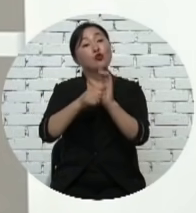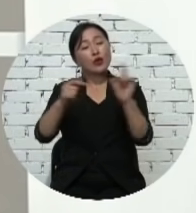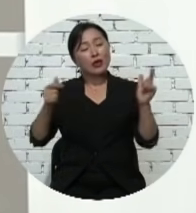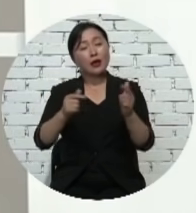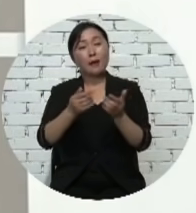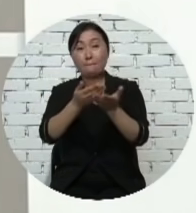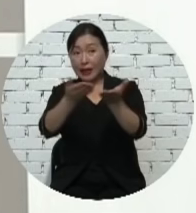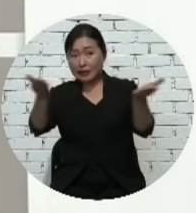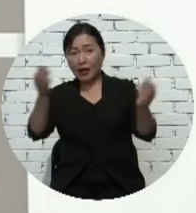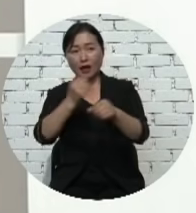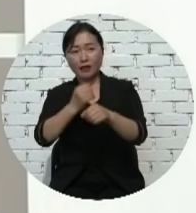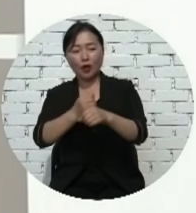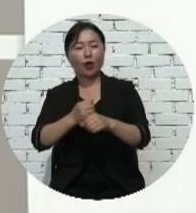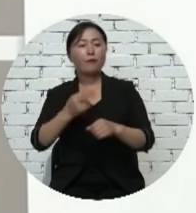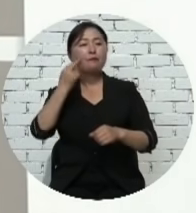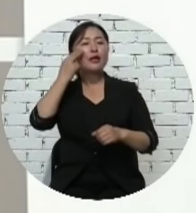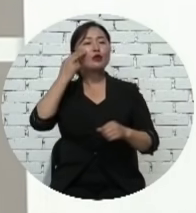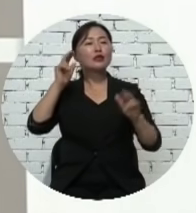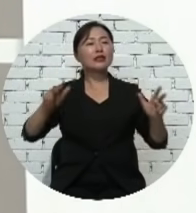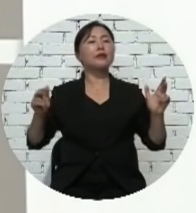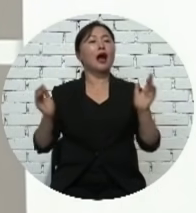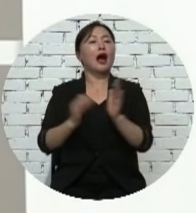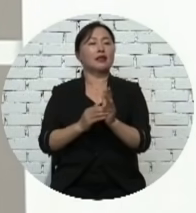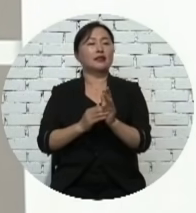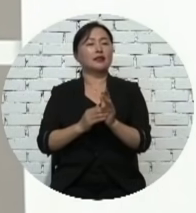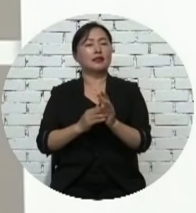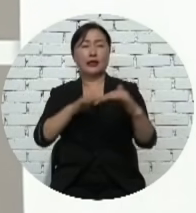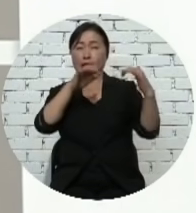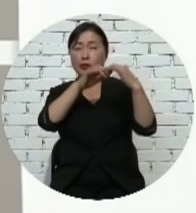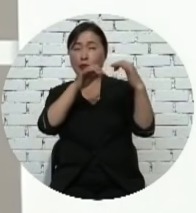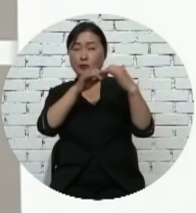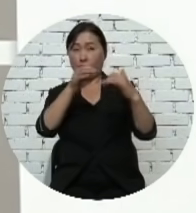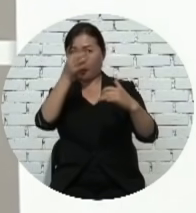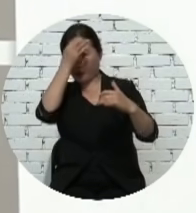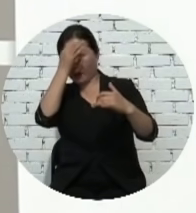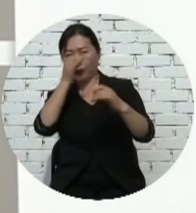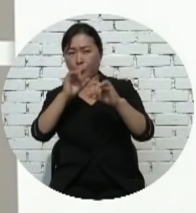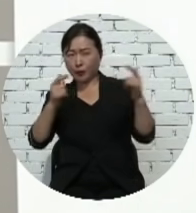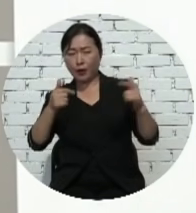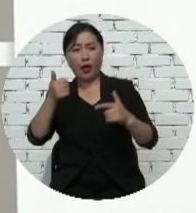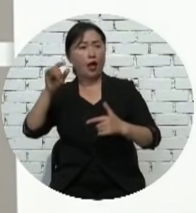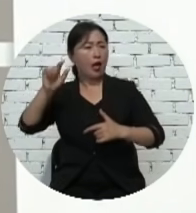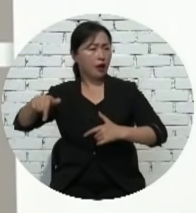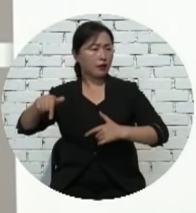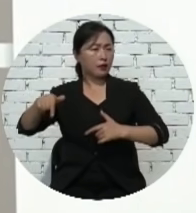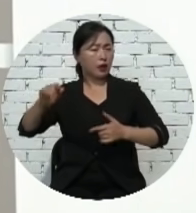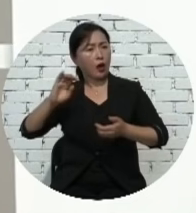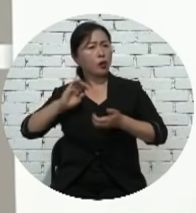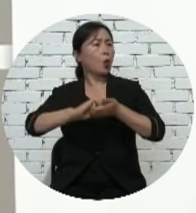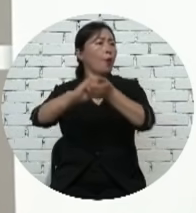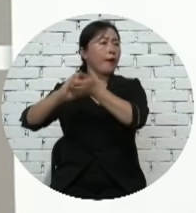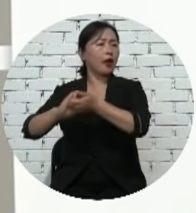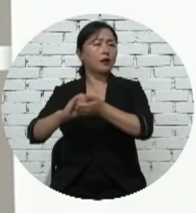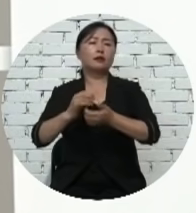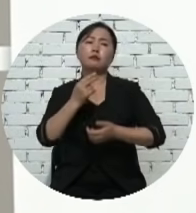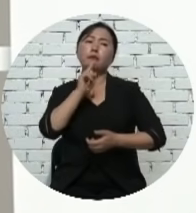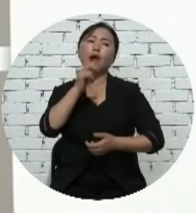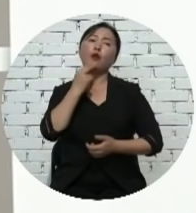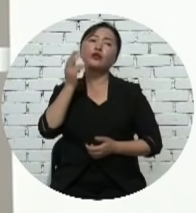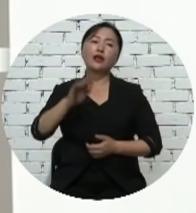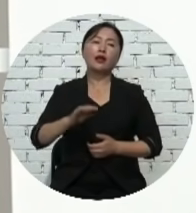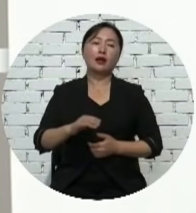미국은 지금까지 단 한 번도 전술핵에 대해서 동의를 한 적이 없는데 한미동맹 강화를 얘기하시면서 그럼